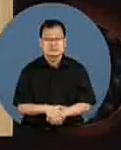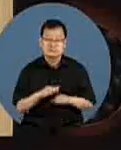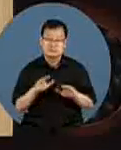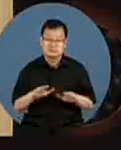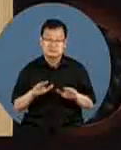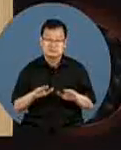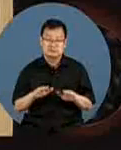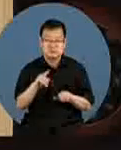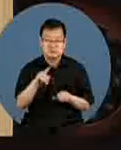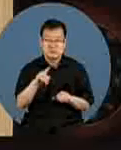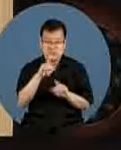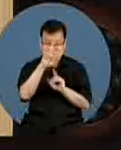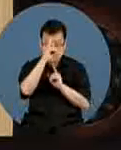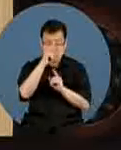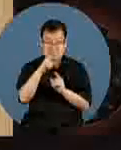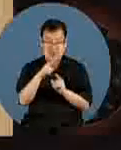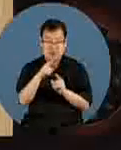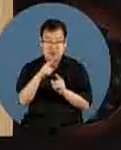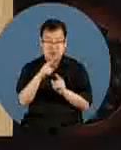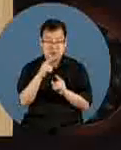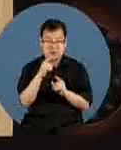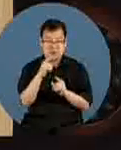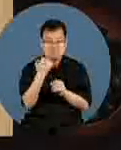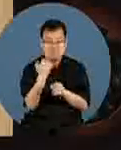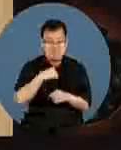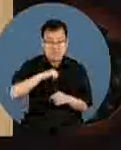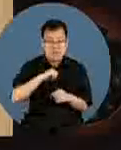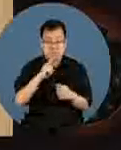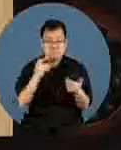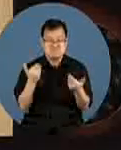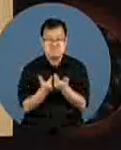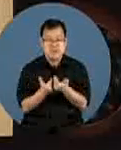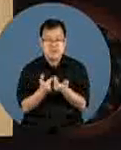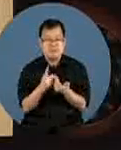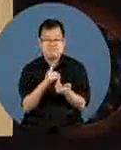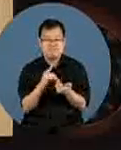자, 지금 이청호 9단의 반발이 무섭습니다. 네.